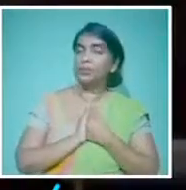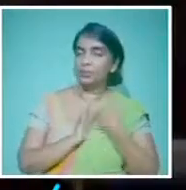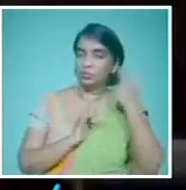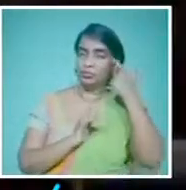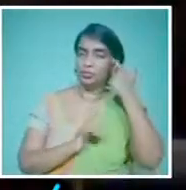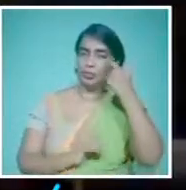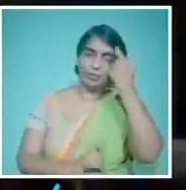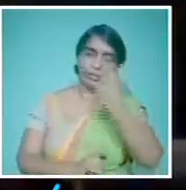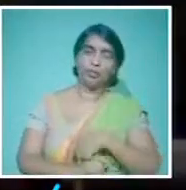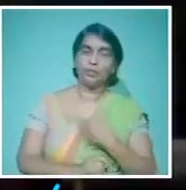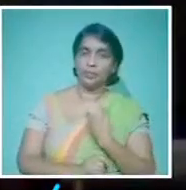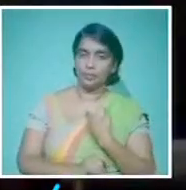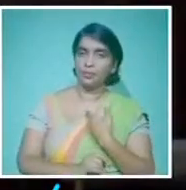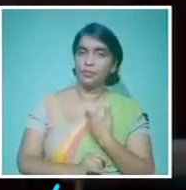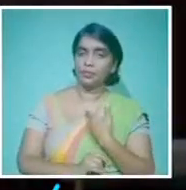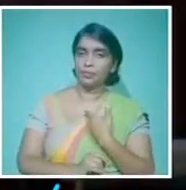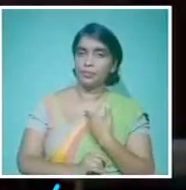minisu.